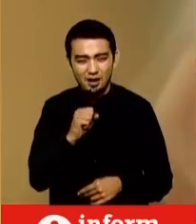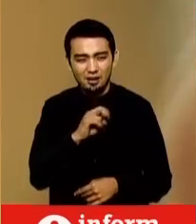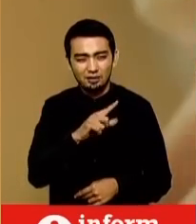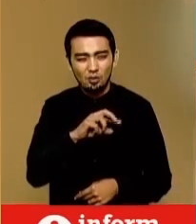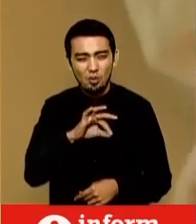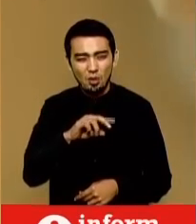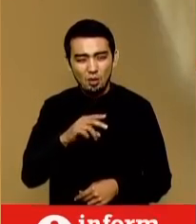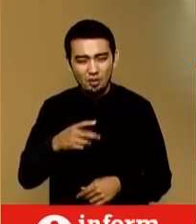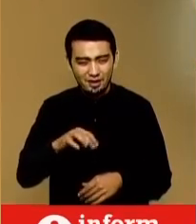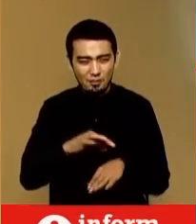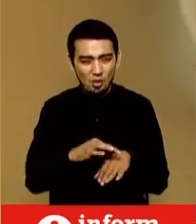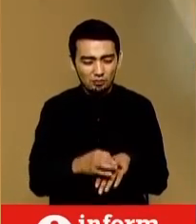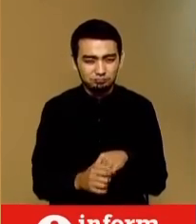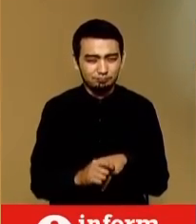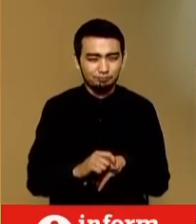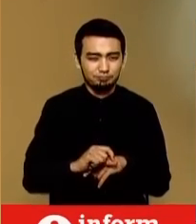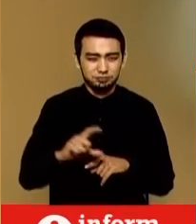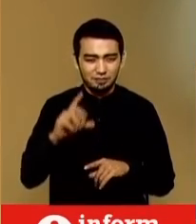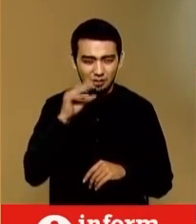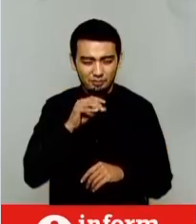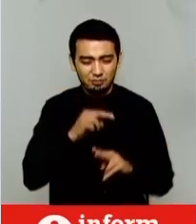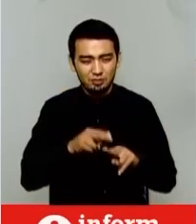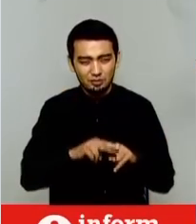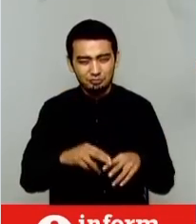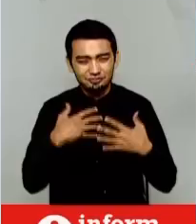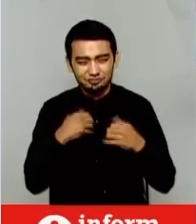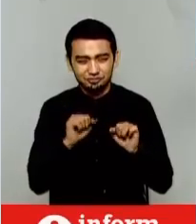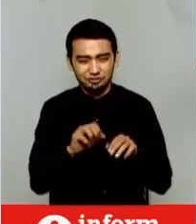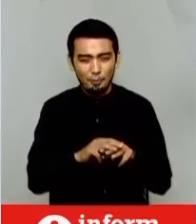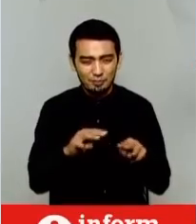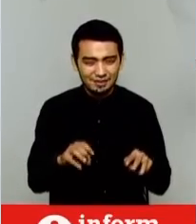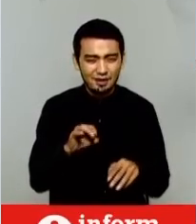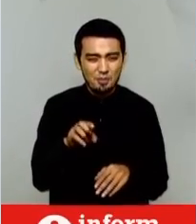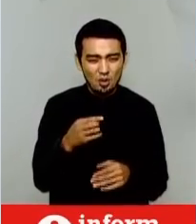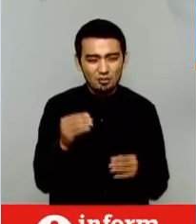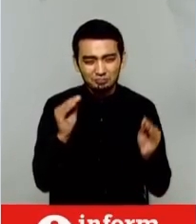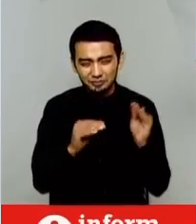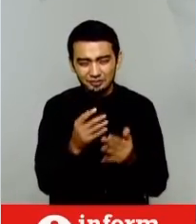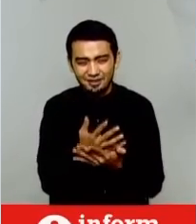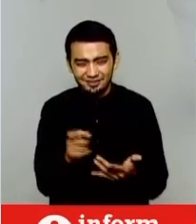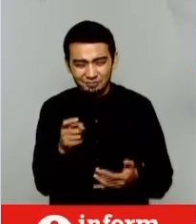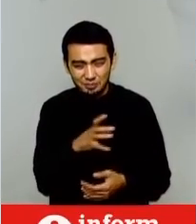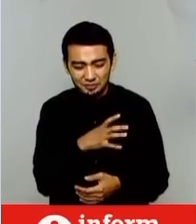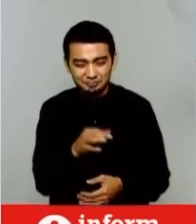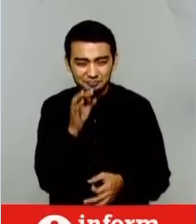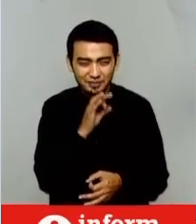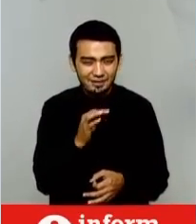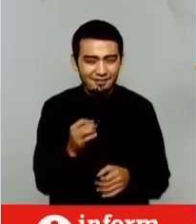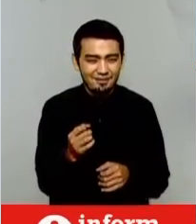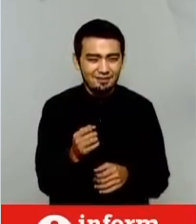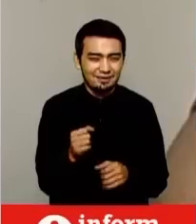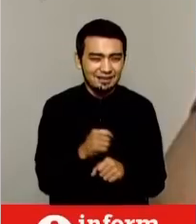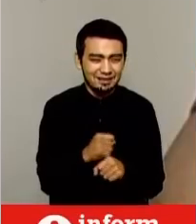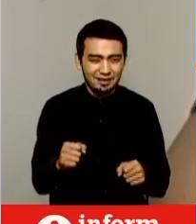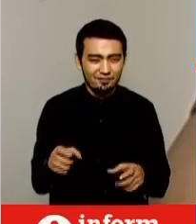пайда болуына әкеп соғатынын ескертеді. Сондықтан Денсаулық сақтау министрлігі биологиялық белсенді қоспаларды қолдану жүйесін бір ретке келтіретін